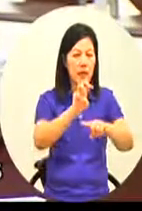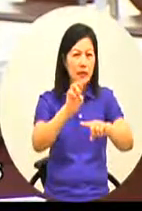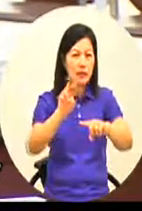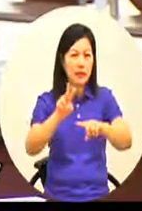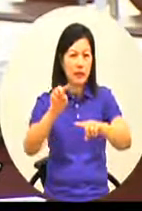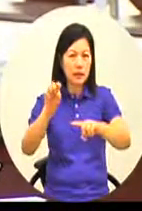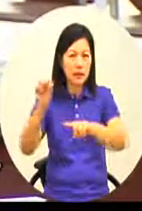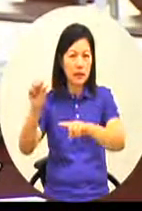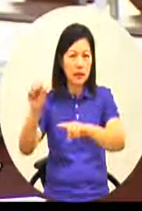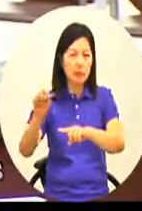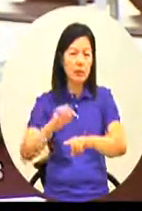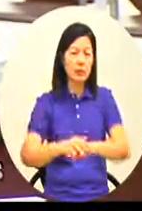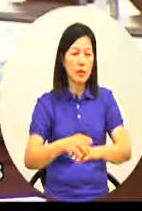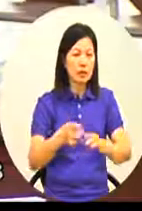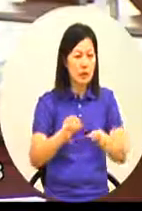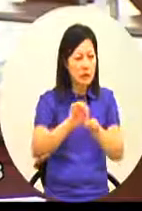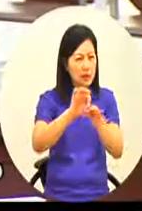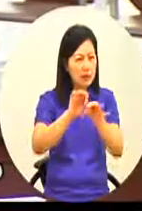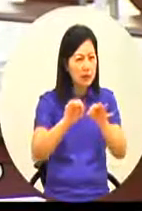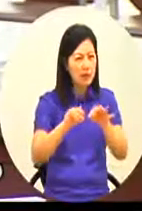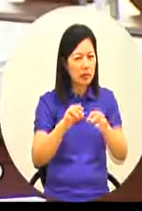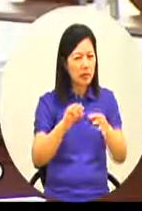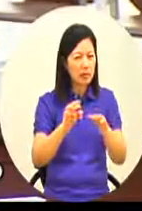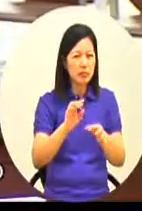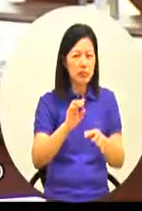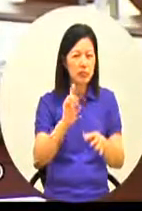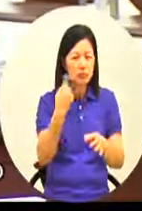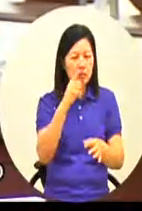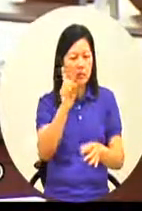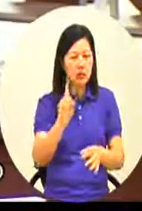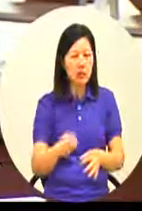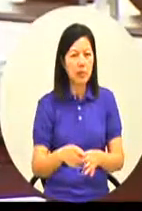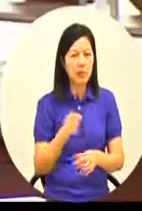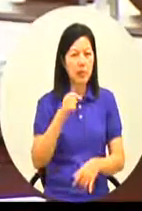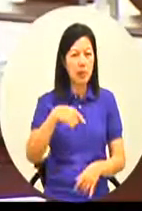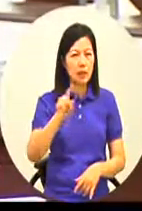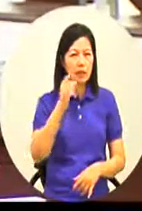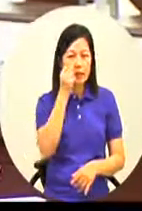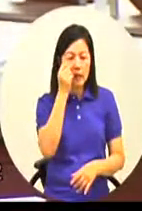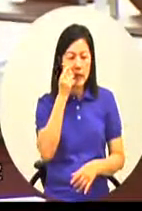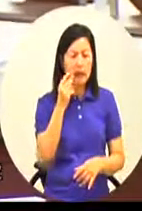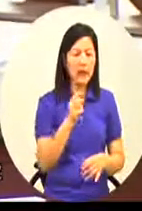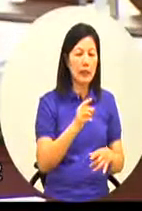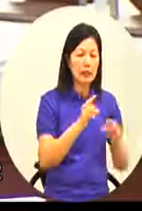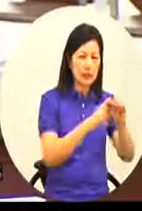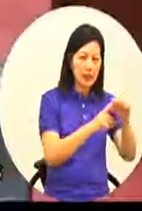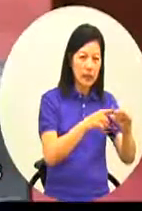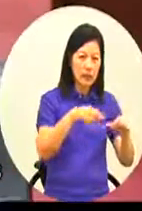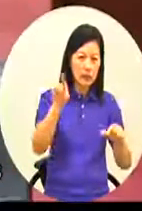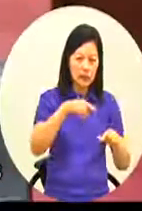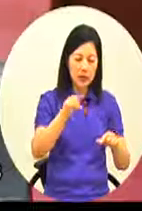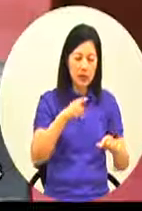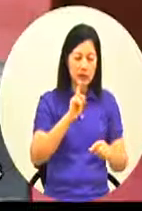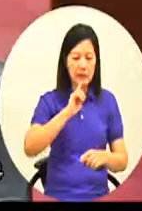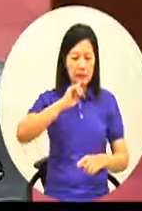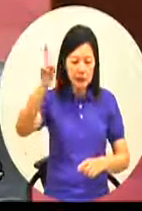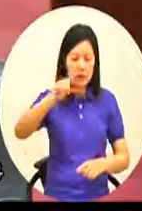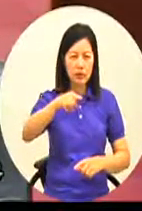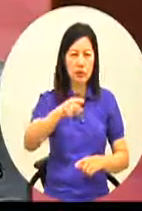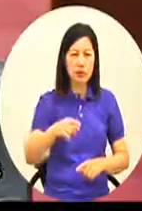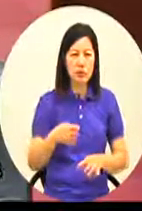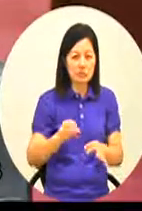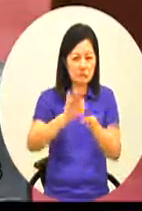算，含条件有关的无？因为那个台南哈、台中有拢有人咧抗议地价税调升高，但是等